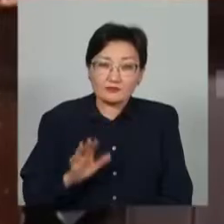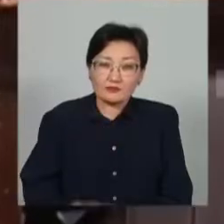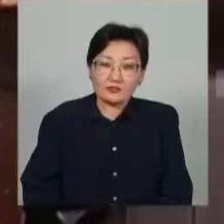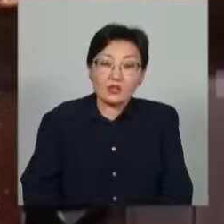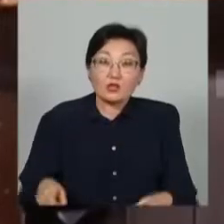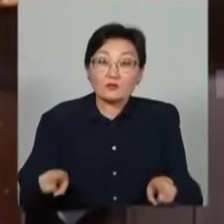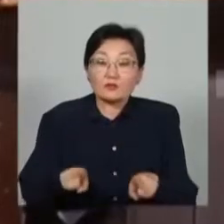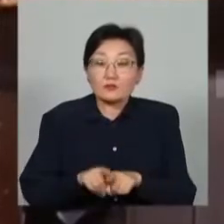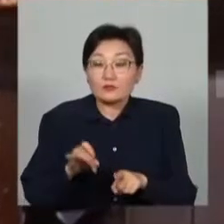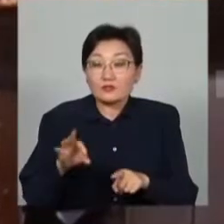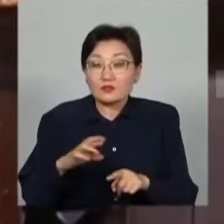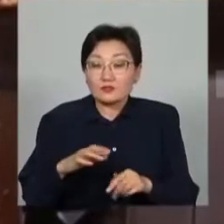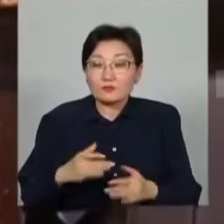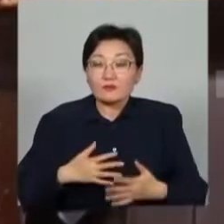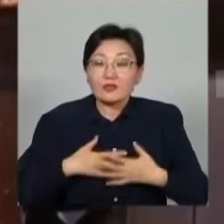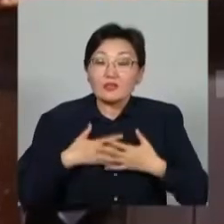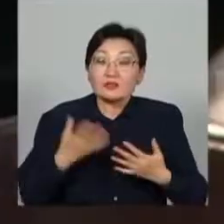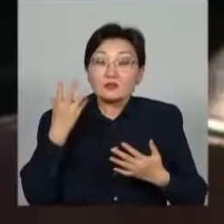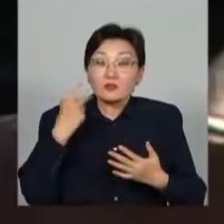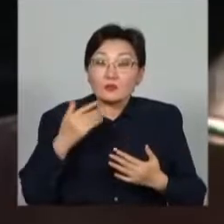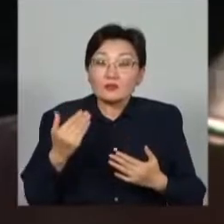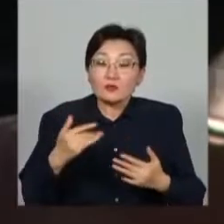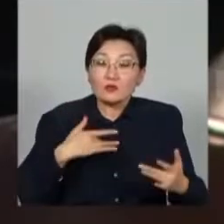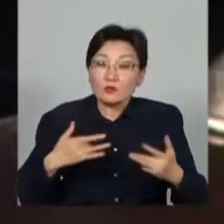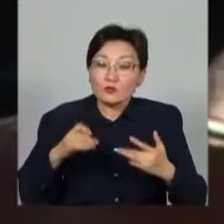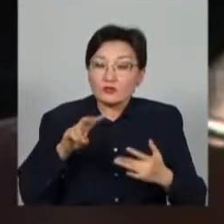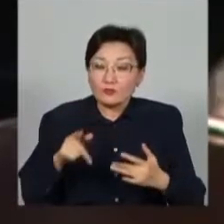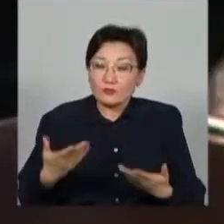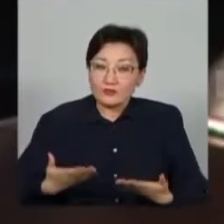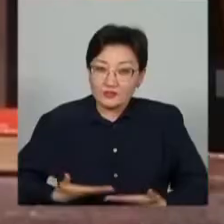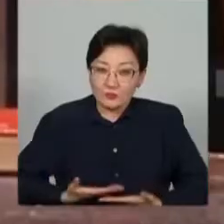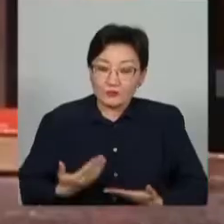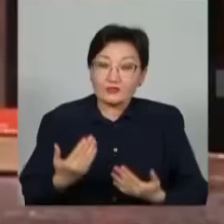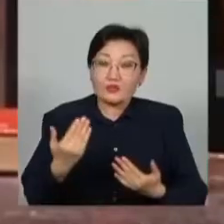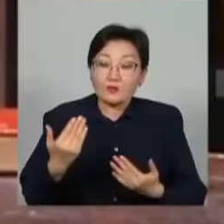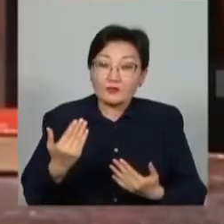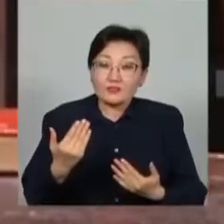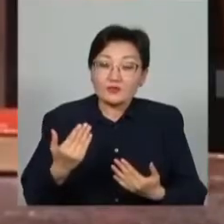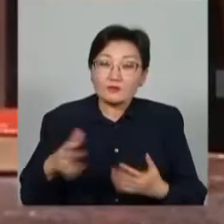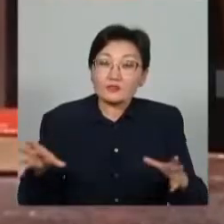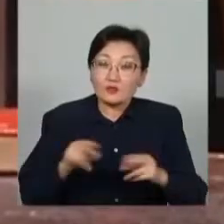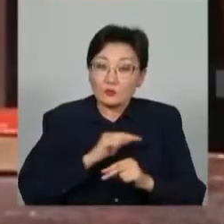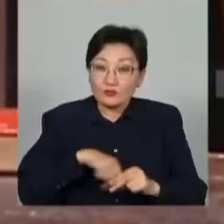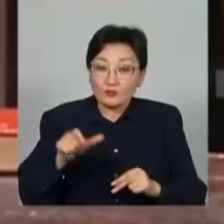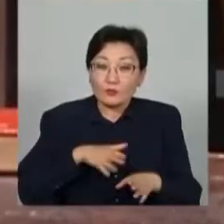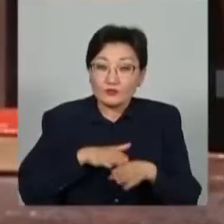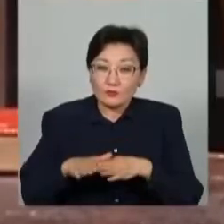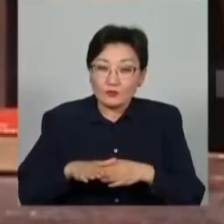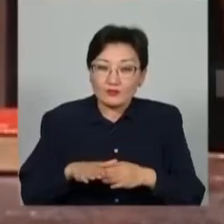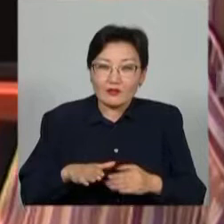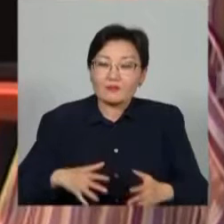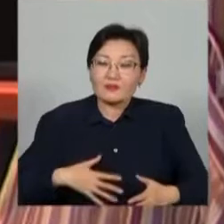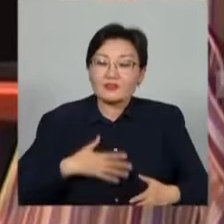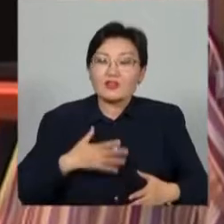Так печально Юрий Борисович вздыхает только тогда, когда играет роль. В жизни Юрбор, так его прозвали коллеги по цеху, полон оптимизма.